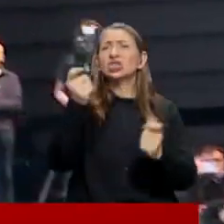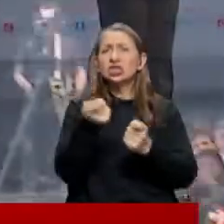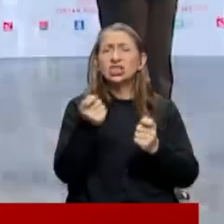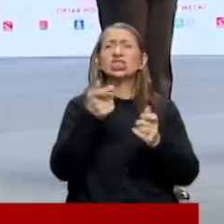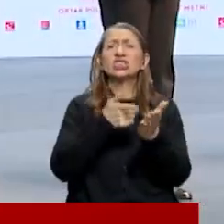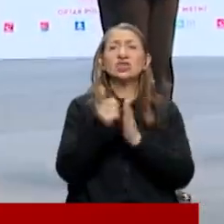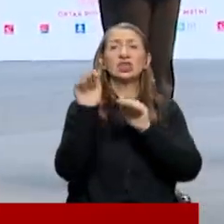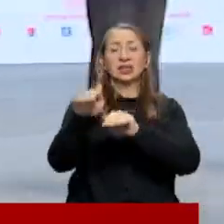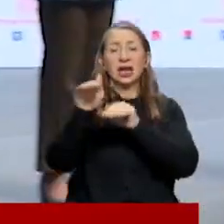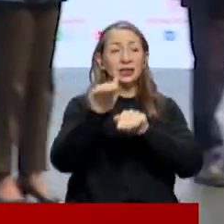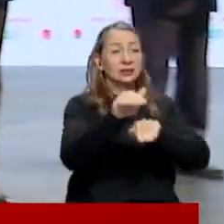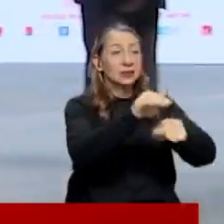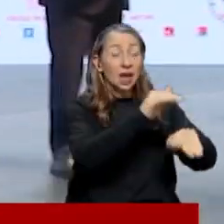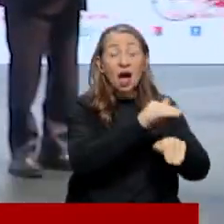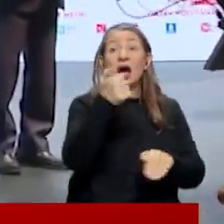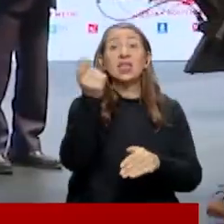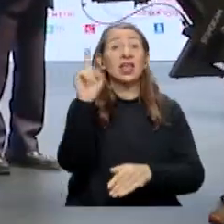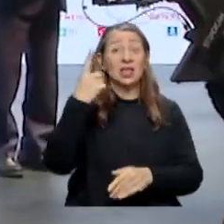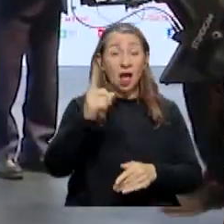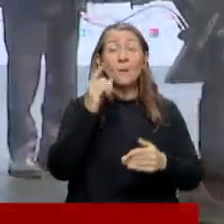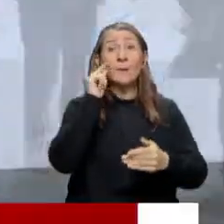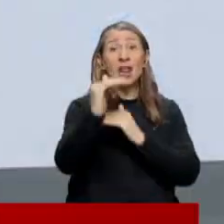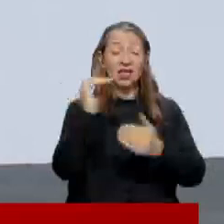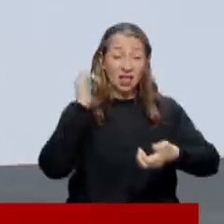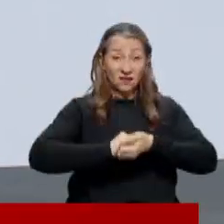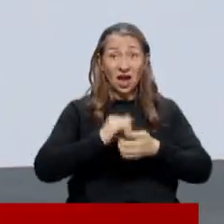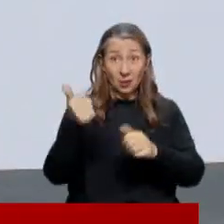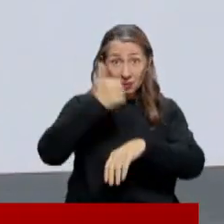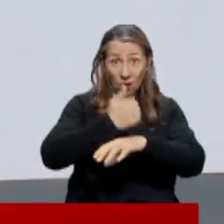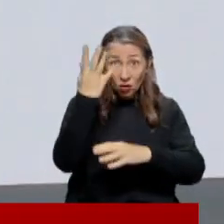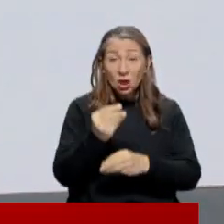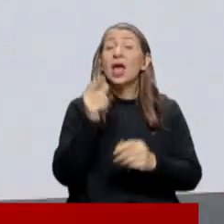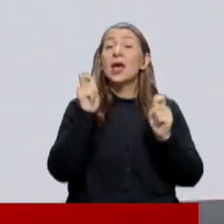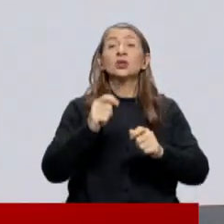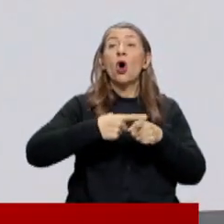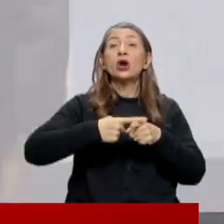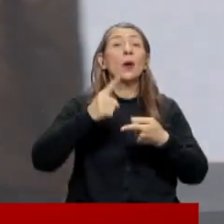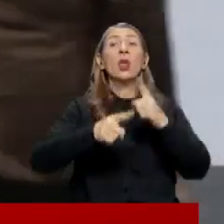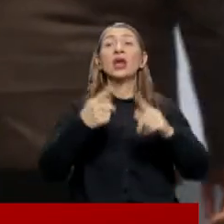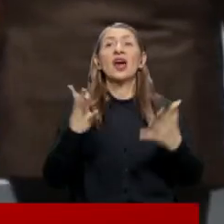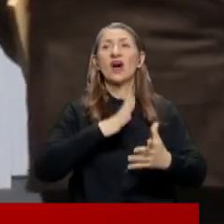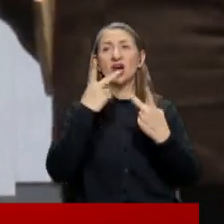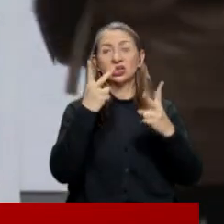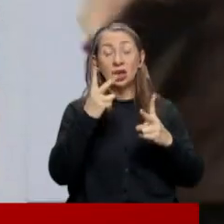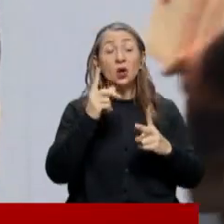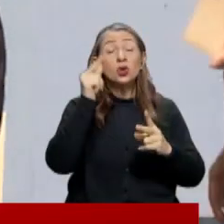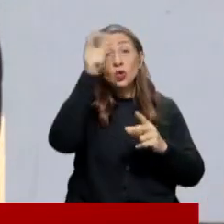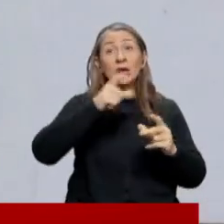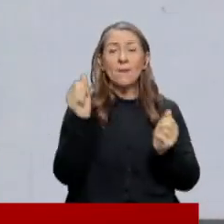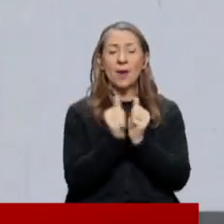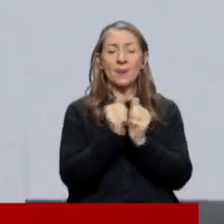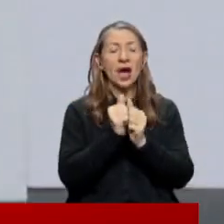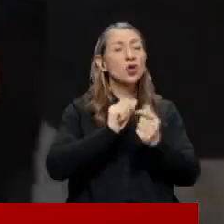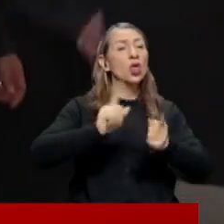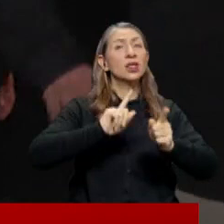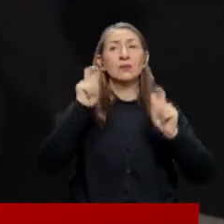çiftçiye destekler. Altı lider Millet İttifakı iktidara geldiğinde uygulayacakları ortak politikaları açıkladı. Ülkeyi birlikte yöneteceğiz